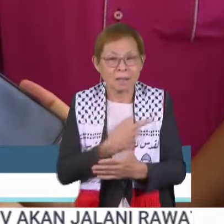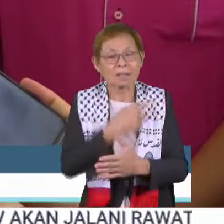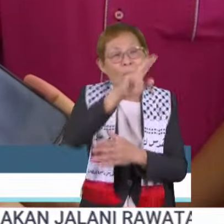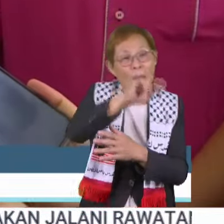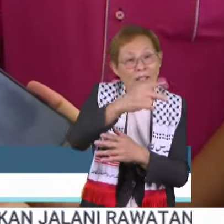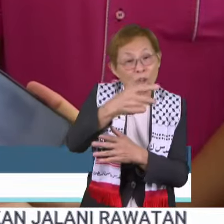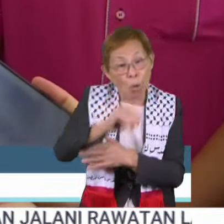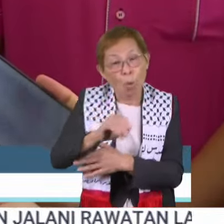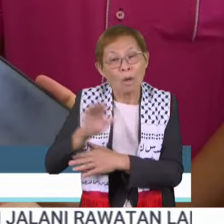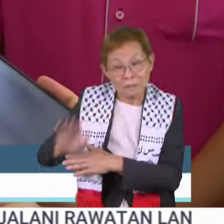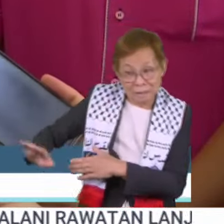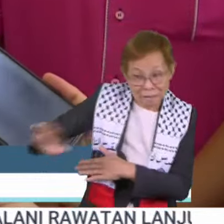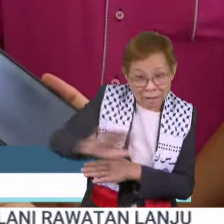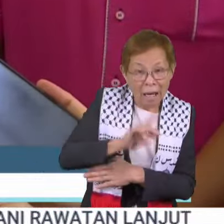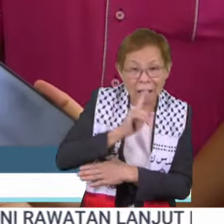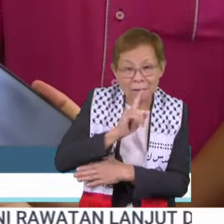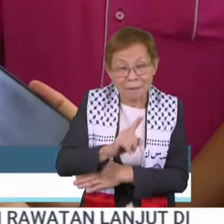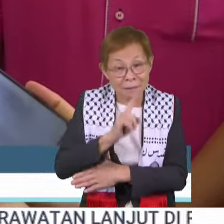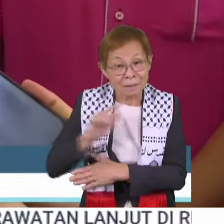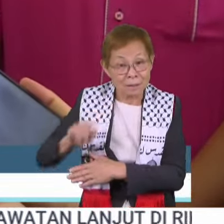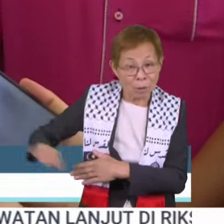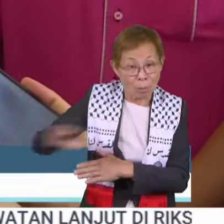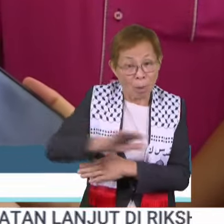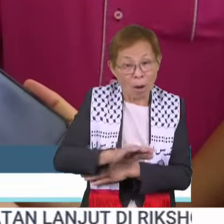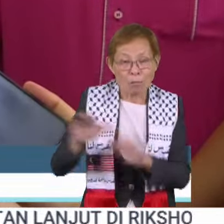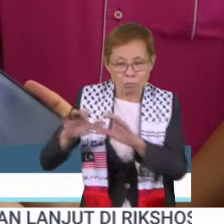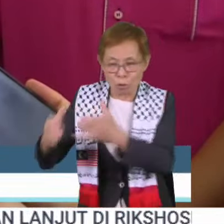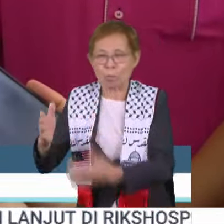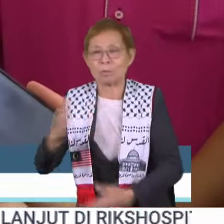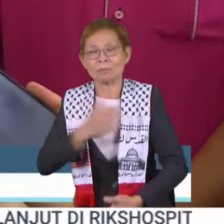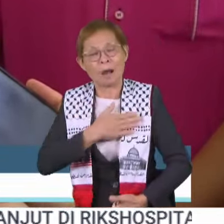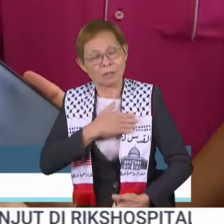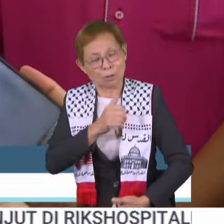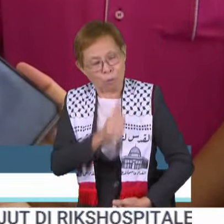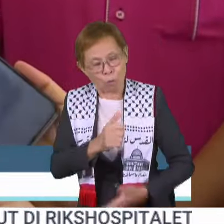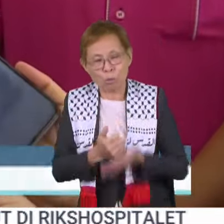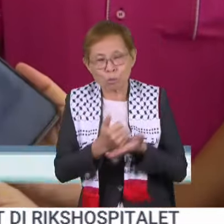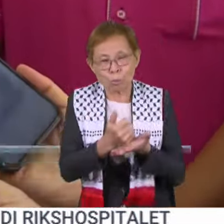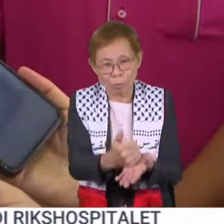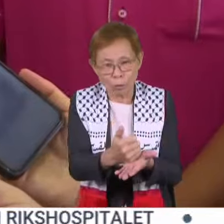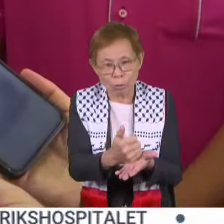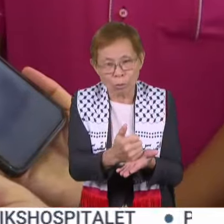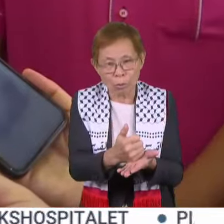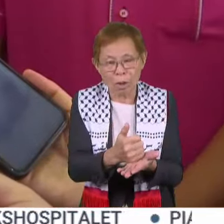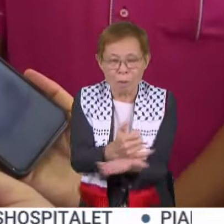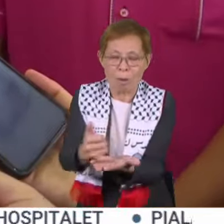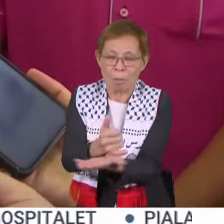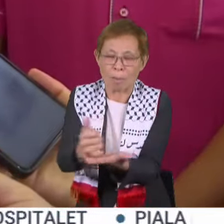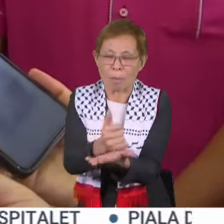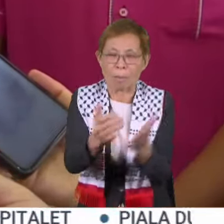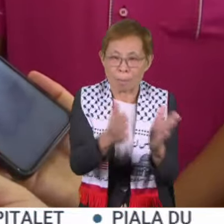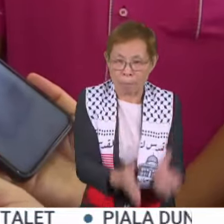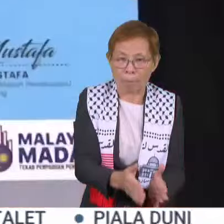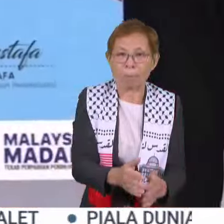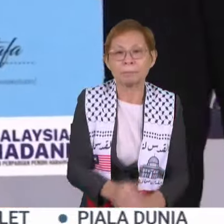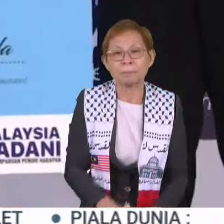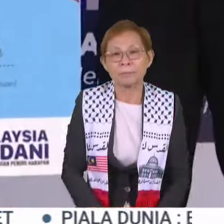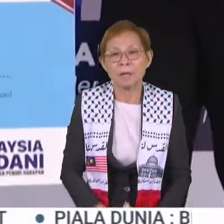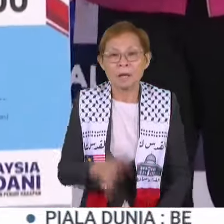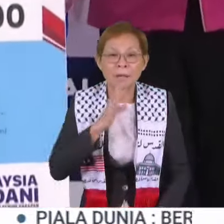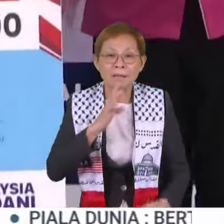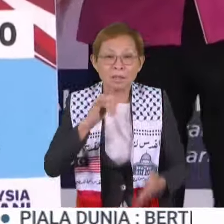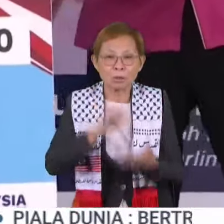ngo ni sebenarnya mereka adalah orang kumpulan-kumpulan yang generous untuk membantu kumpulan Gelandangan